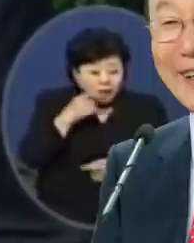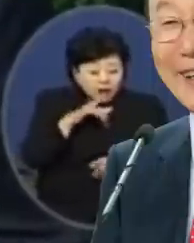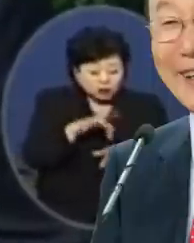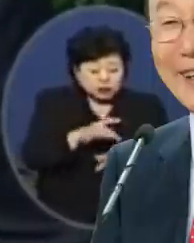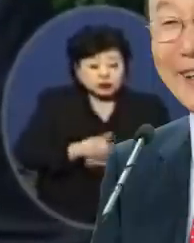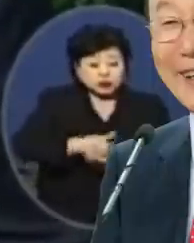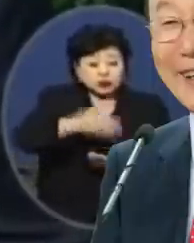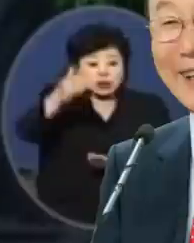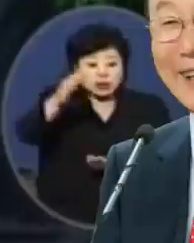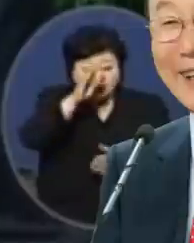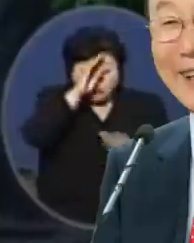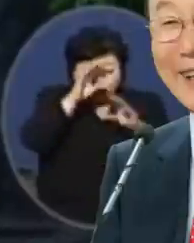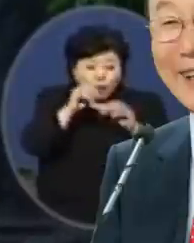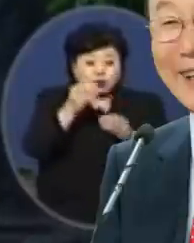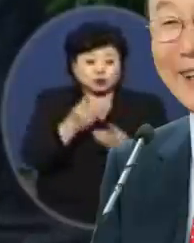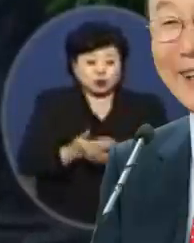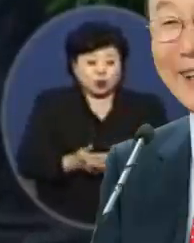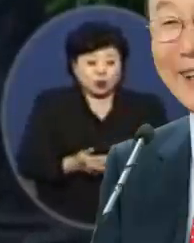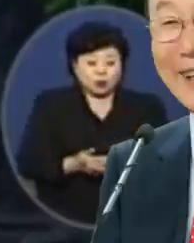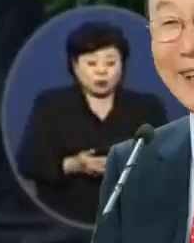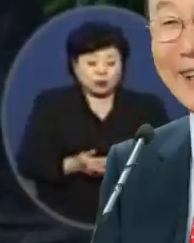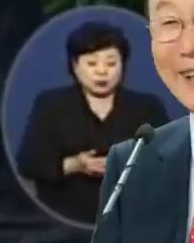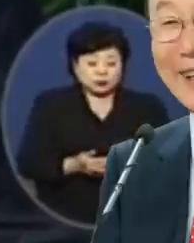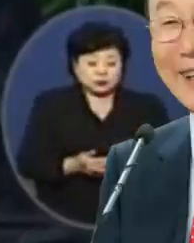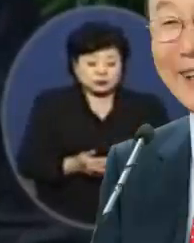귀신도 쫓아내고 병도 고치고